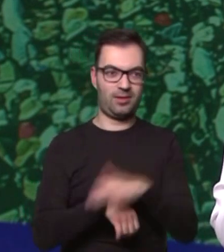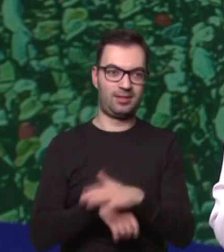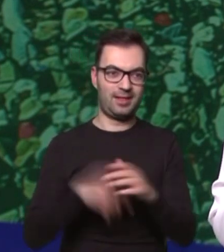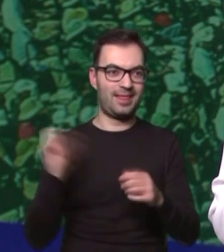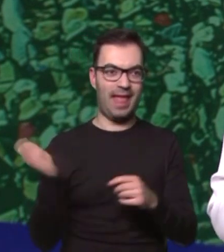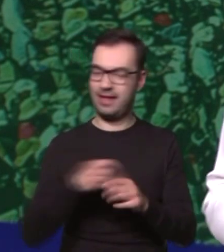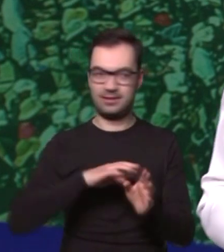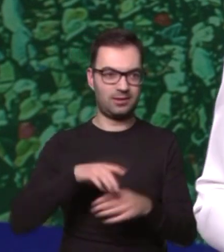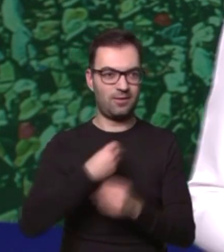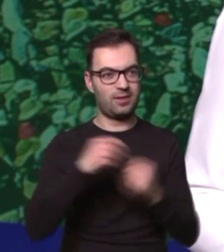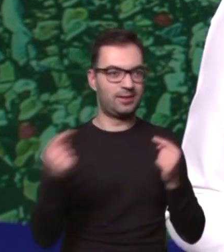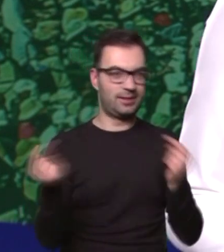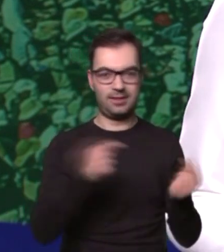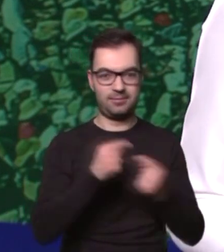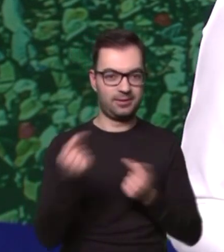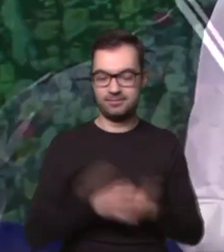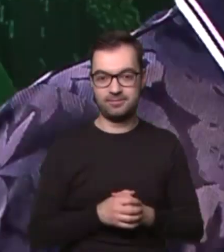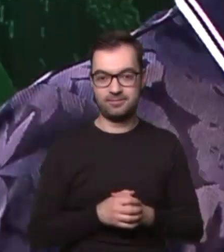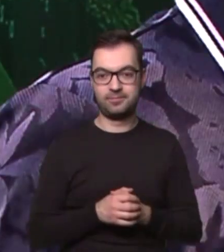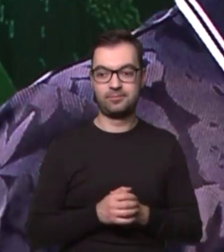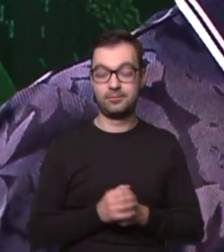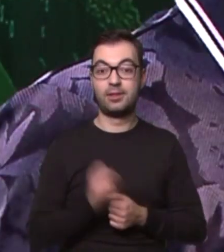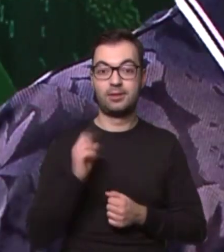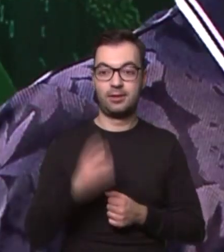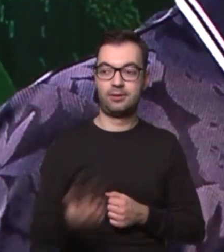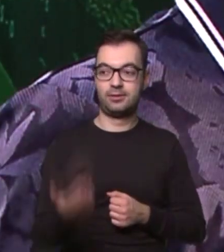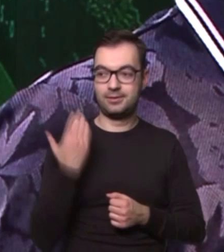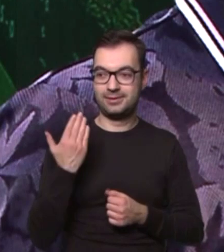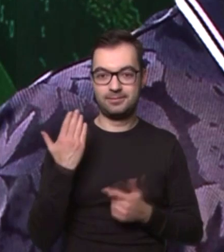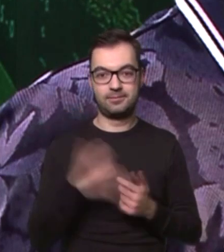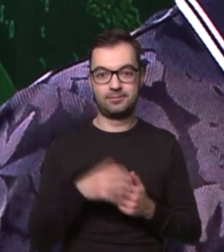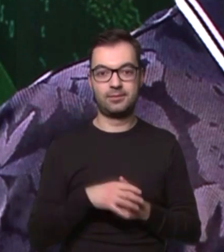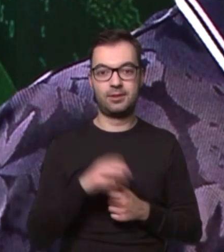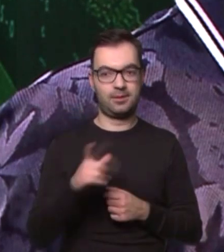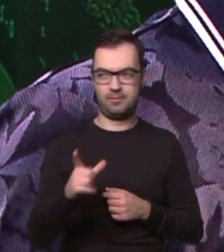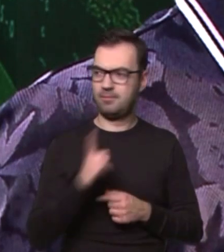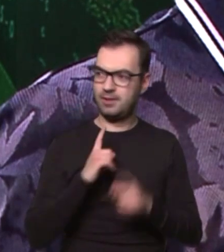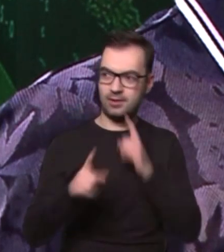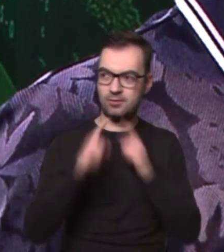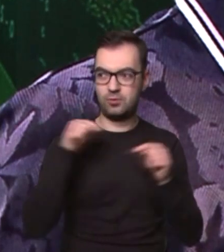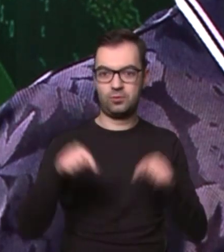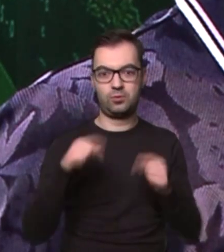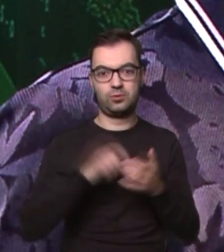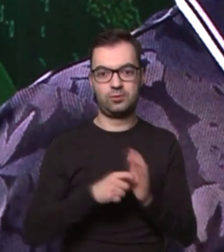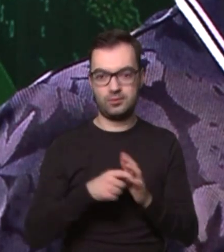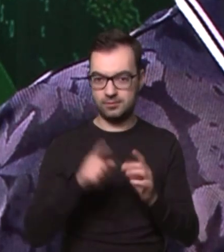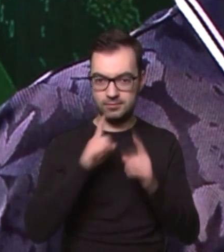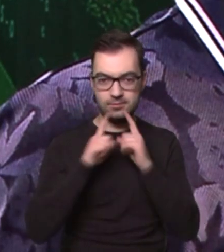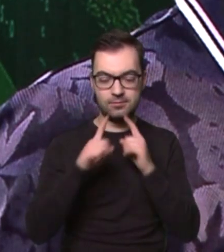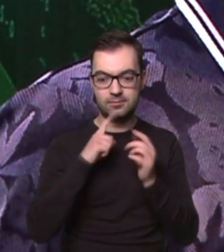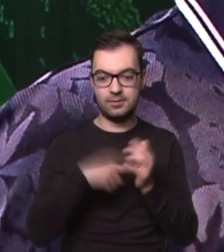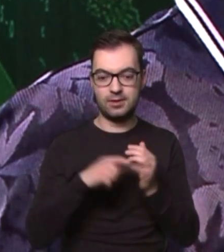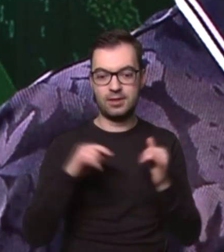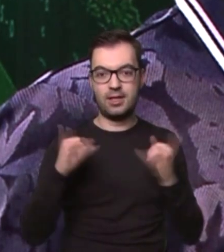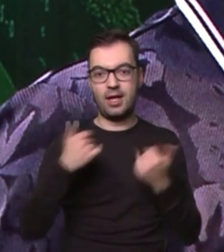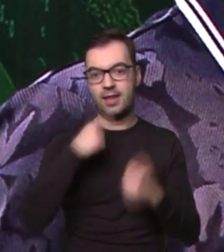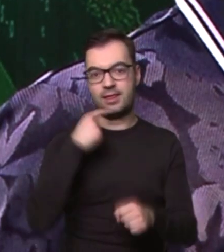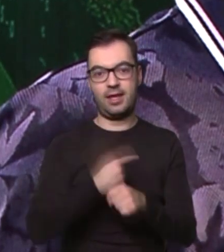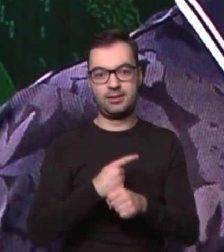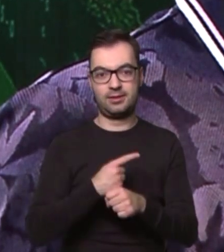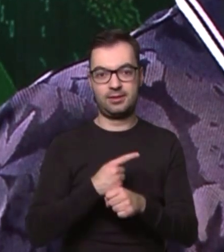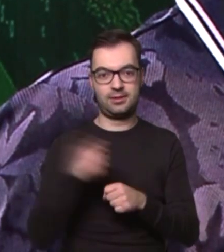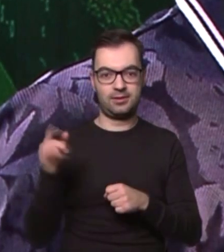samym sporcie. Mówi się, pisze. Tak, niedawno zresztą Sylwia, my rozmawiałyśmy tutaj w studiu o tym, jaką decyzję